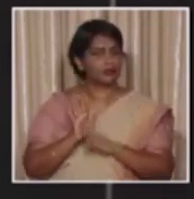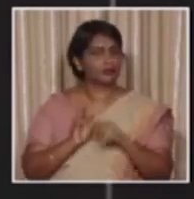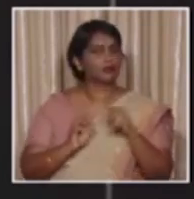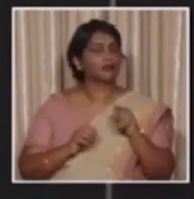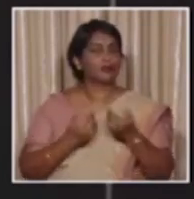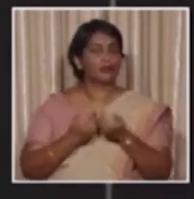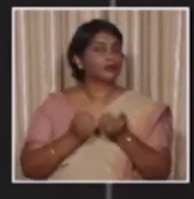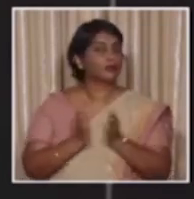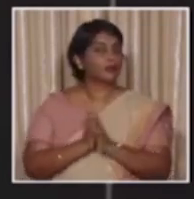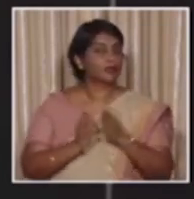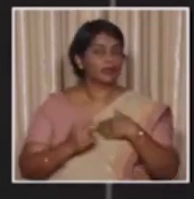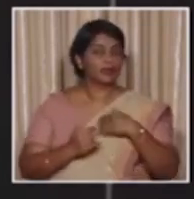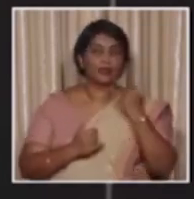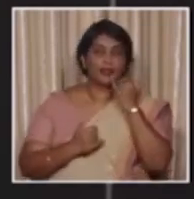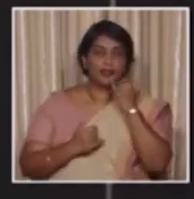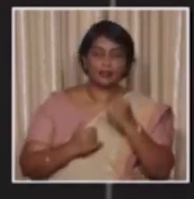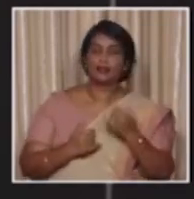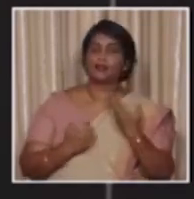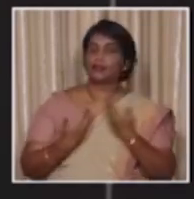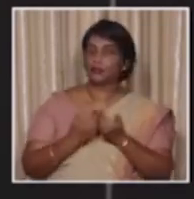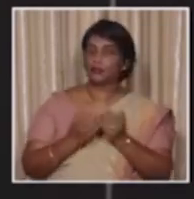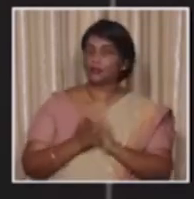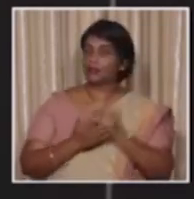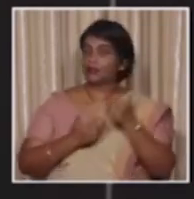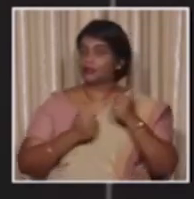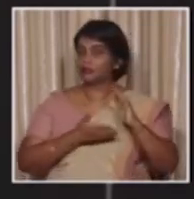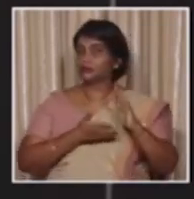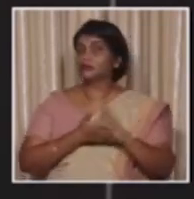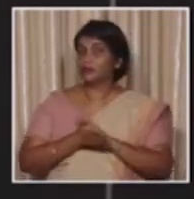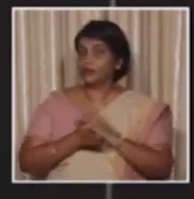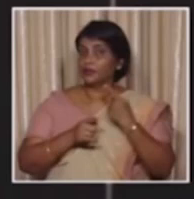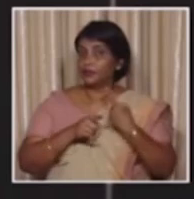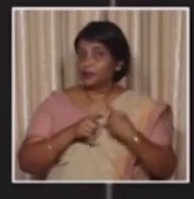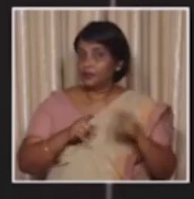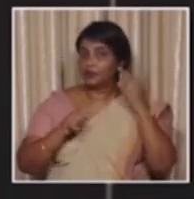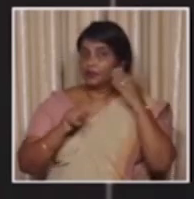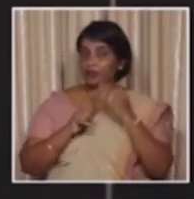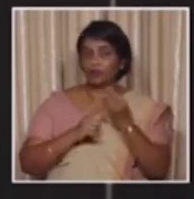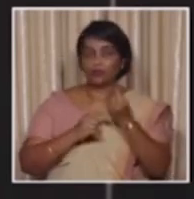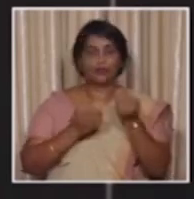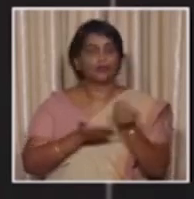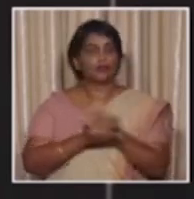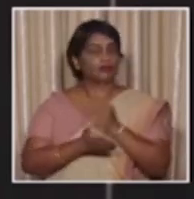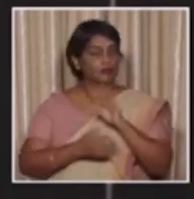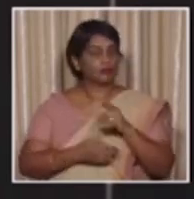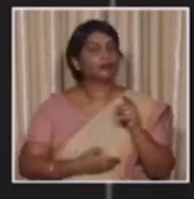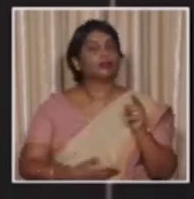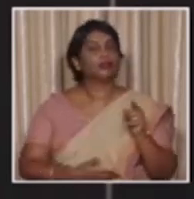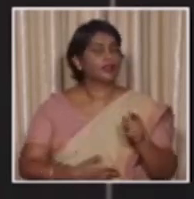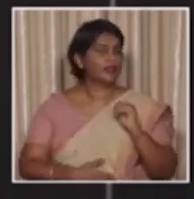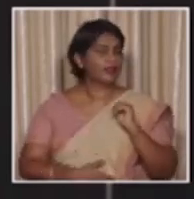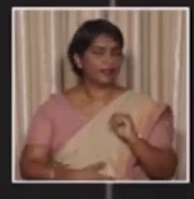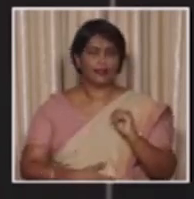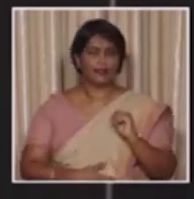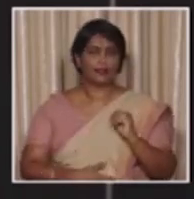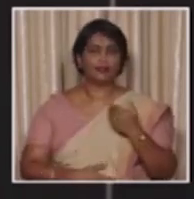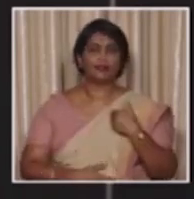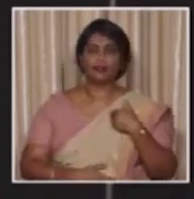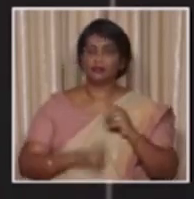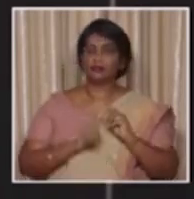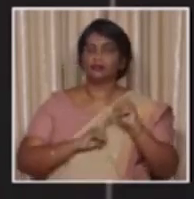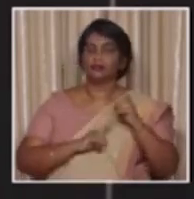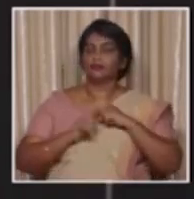வசதியான, தங்களது நலனுக்கேற்ற வகையிலான துறைகளுக்கு நிதியை ஒதுக்கிக் கொண்டிருப்பது ஏன் என்பது தொடர்பாக இந்த சபைக்கு